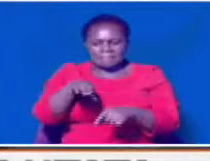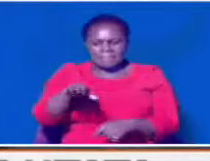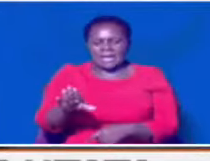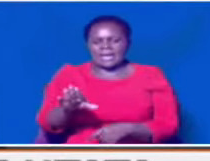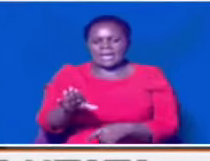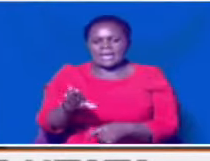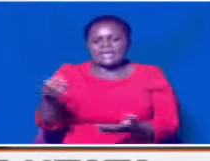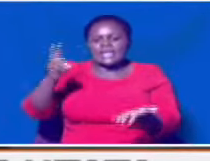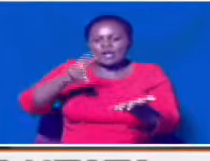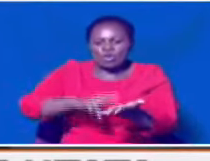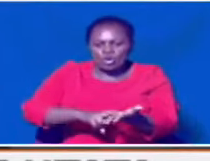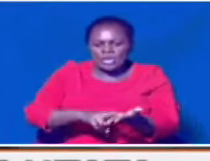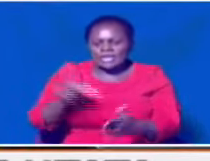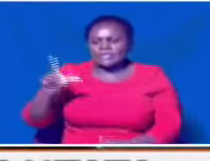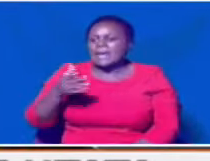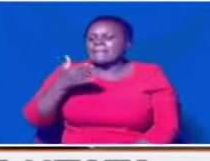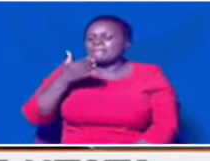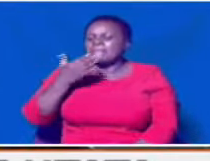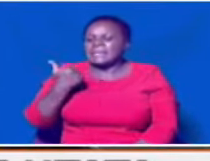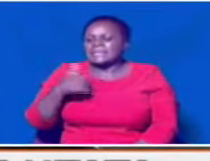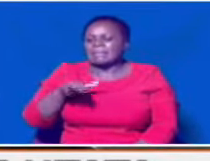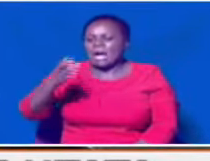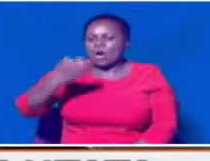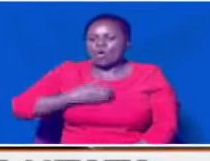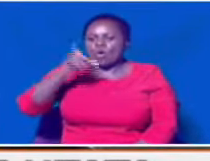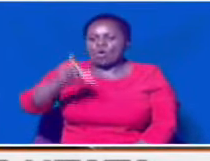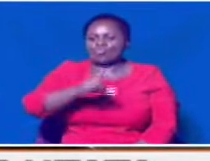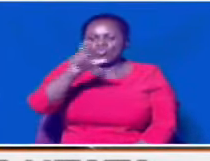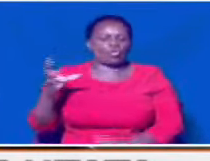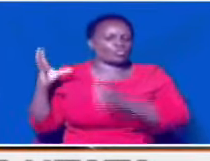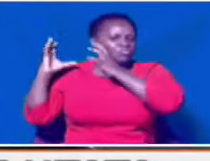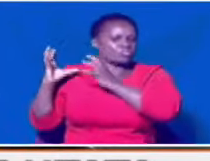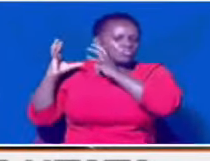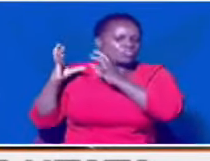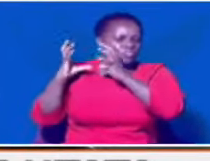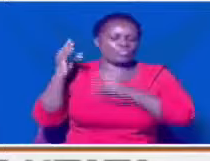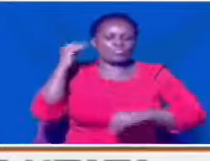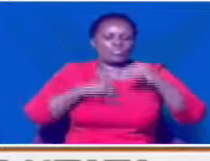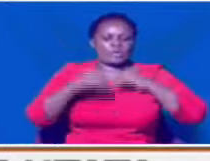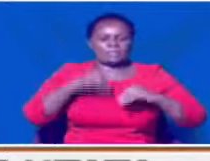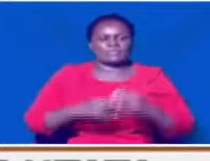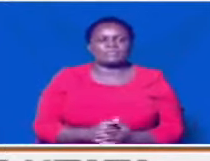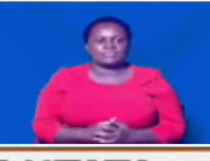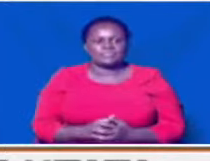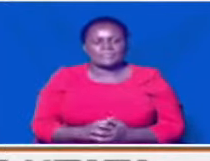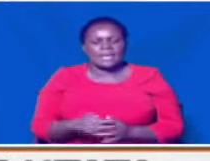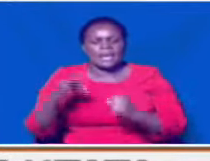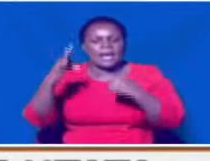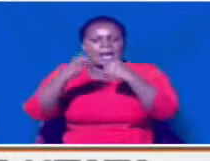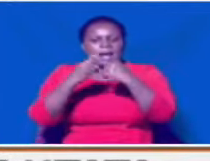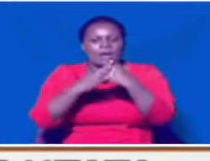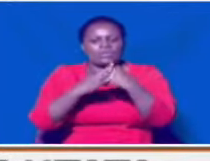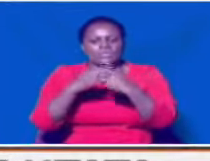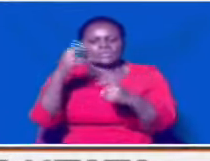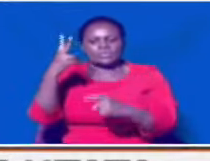amenukuliwa akisema Linturi anastahili kubeba msalaba wake mwenyewe kwenye kashfa hii. Mnamo Agosti